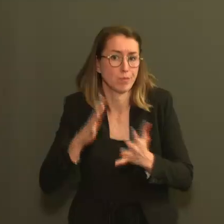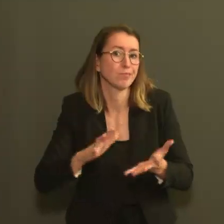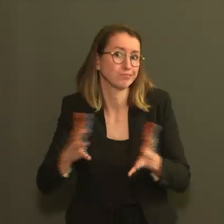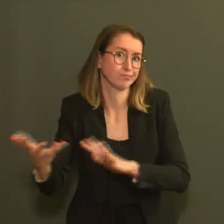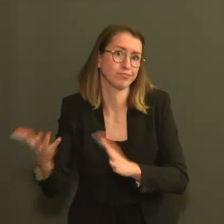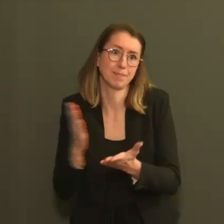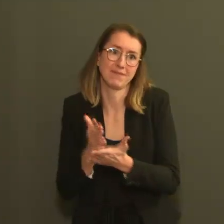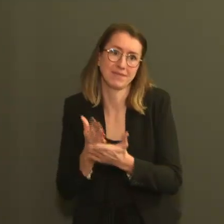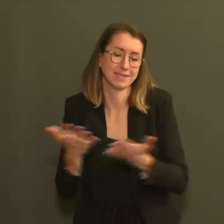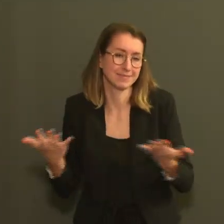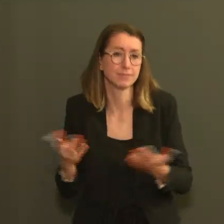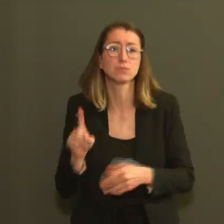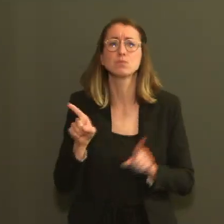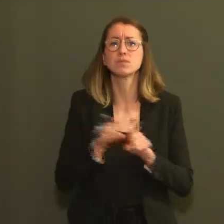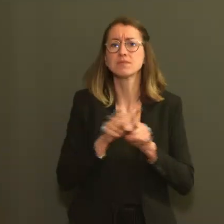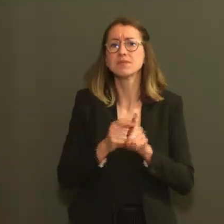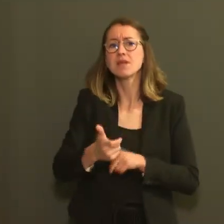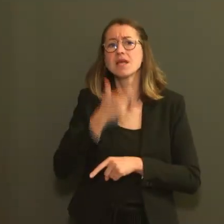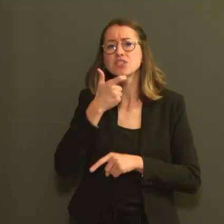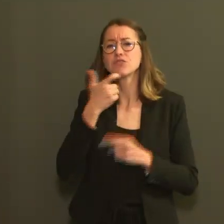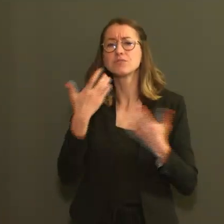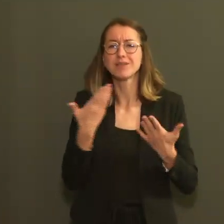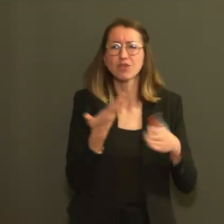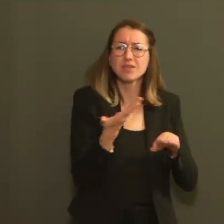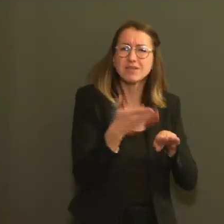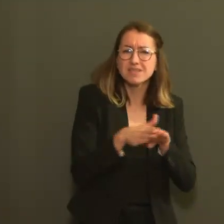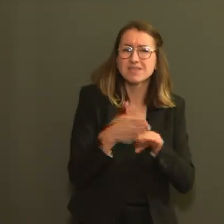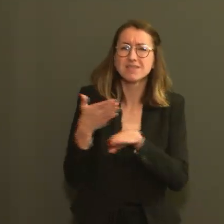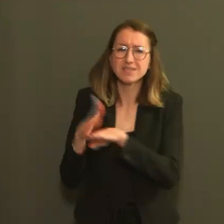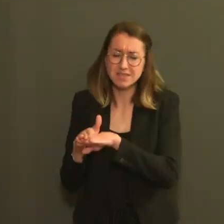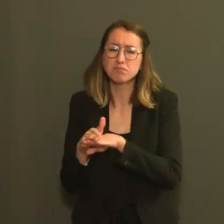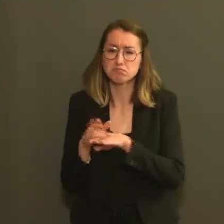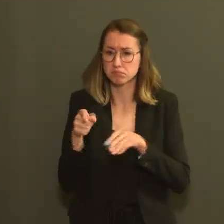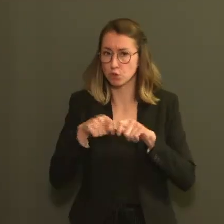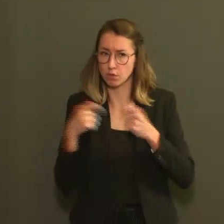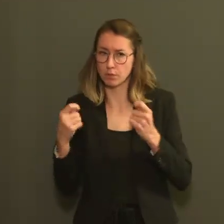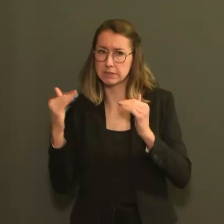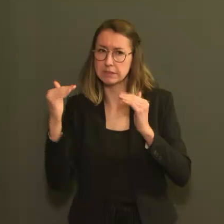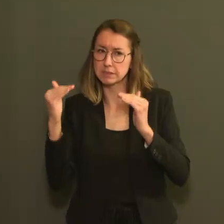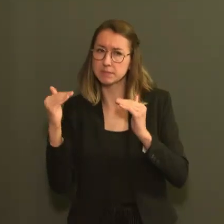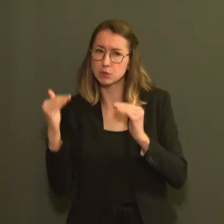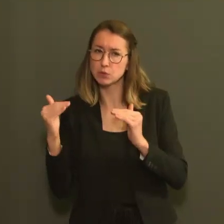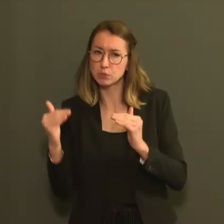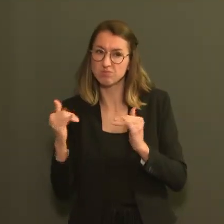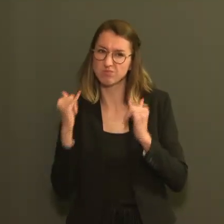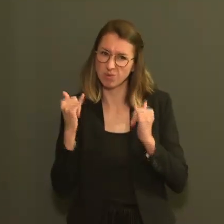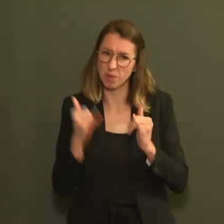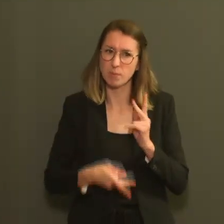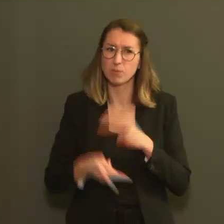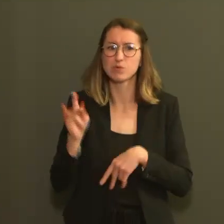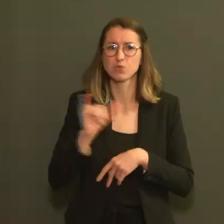peu baissé, mais c'est vrai que le décès concerne toujours essentiellement des personnes de plus de 80 ans.